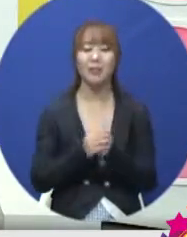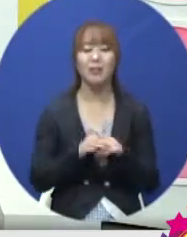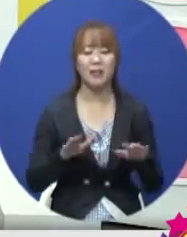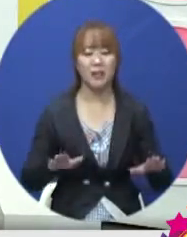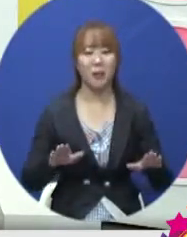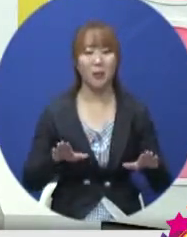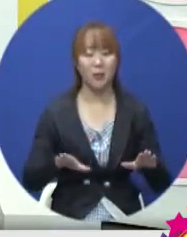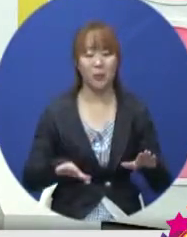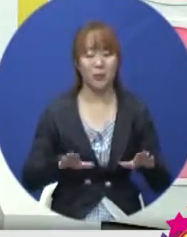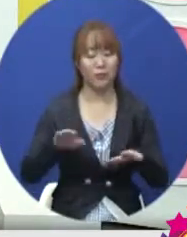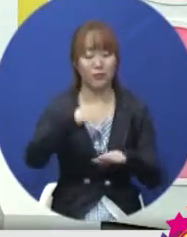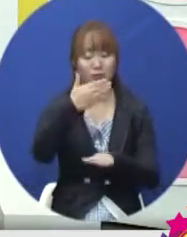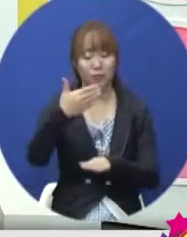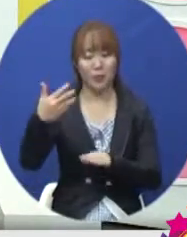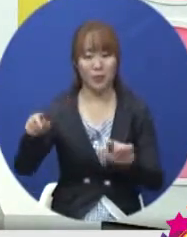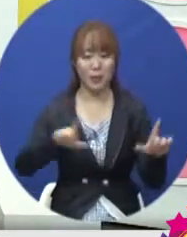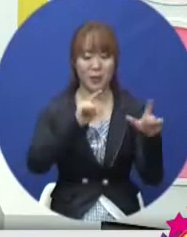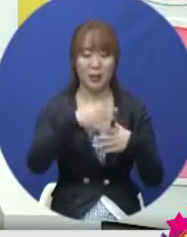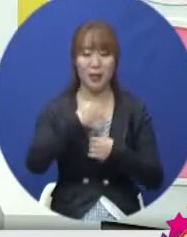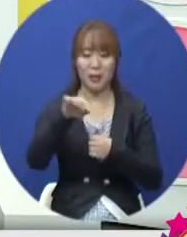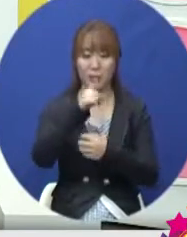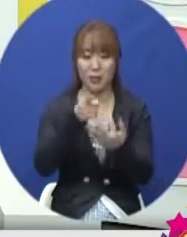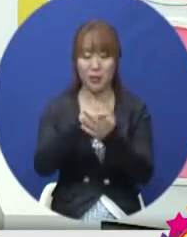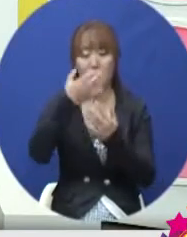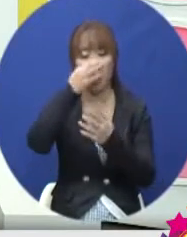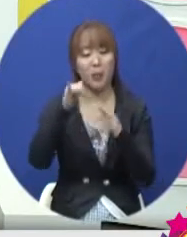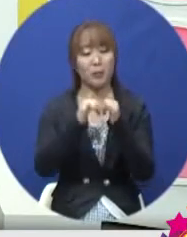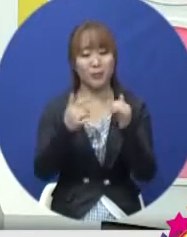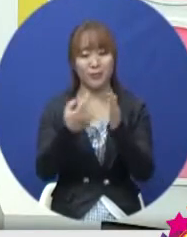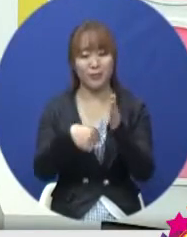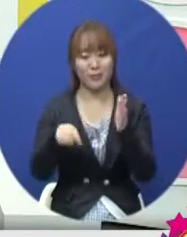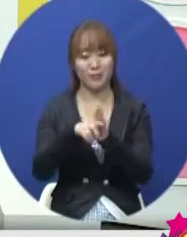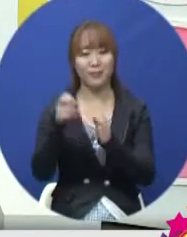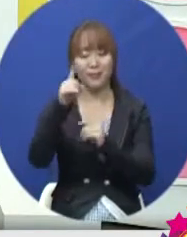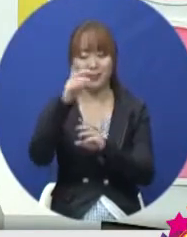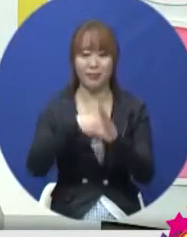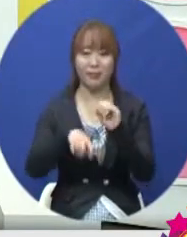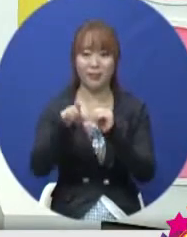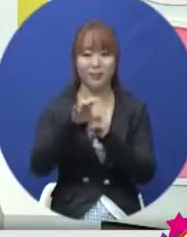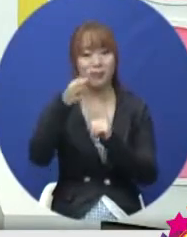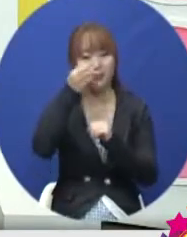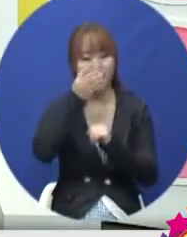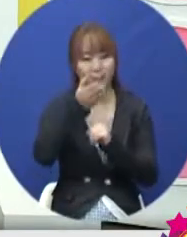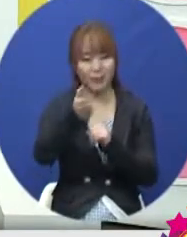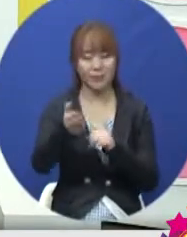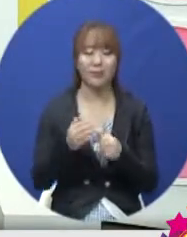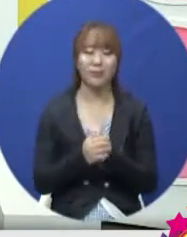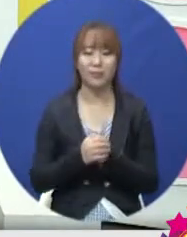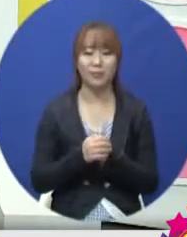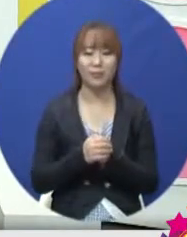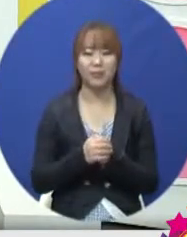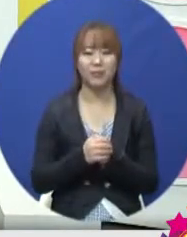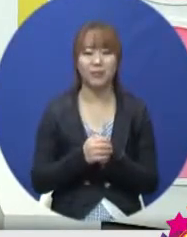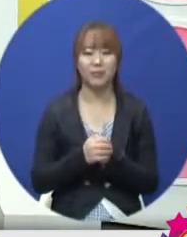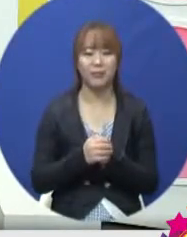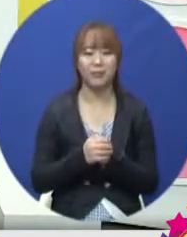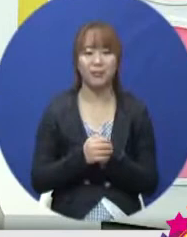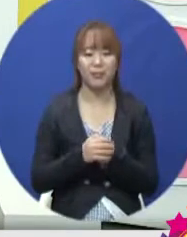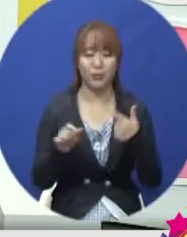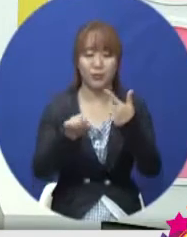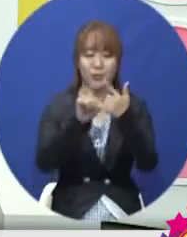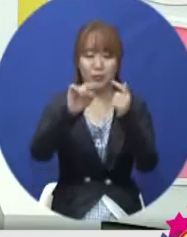이쯤에서 오늘도 네. 9988 생활 안전 퀴즈를 못 보신 분들을 위해서 다시 한번 문제 보시고 다음 분 보실게요. 네.